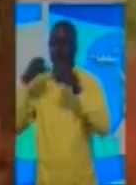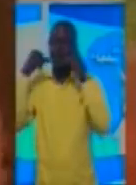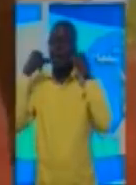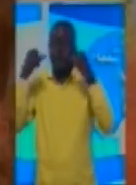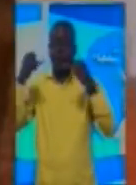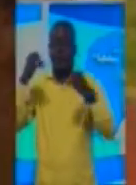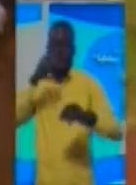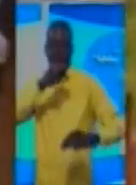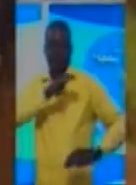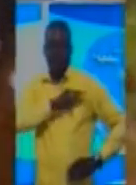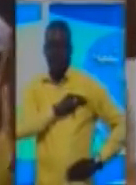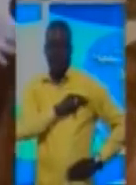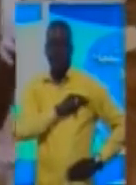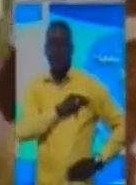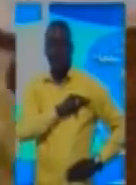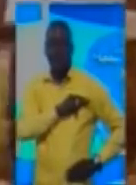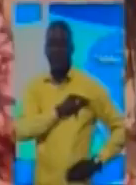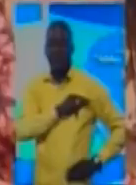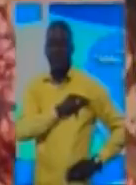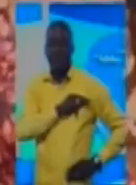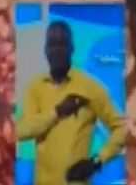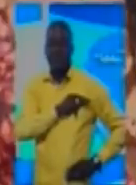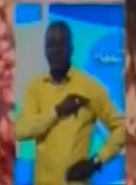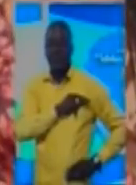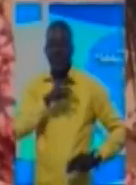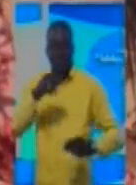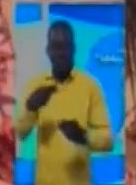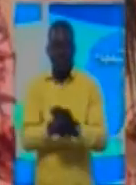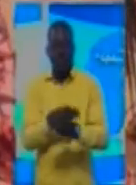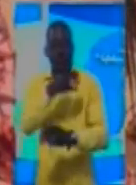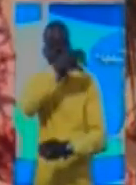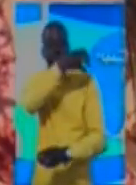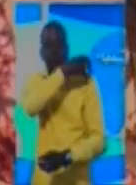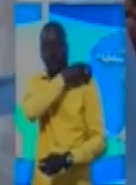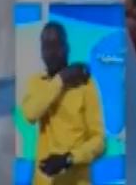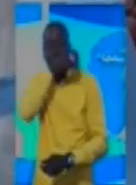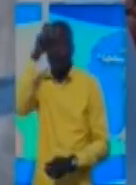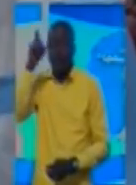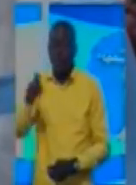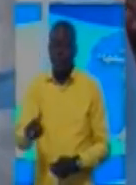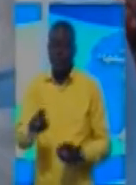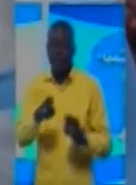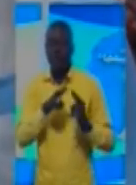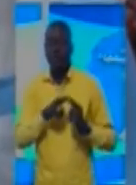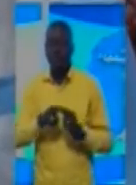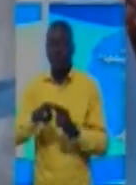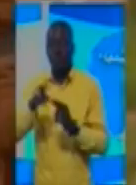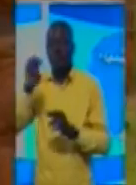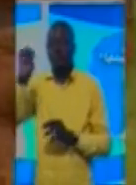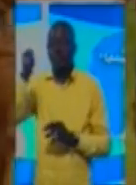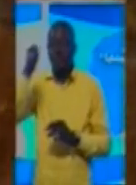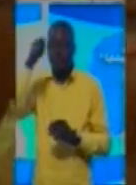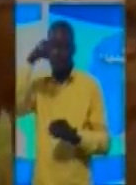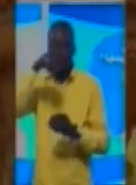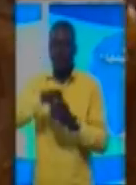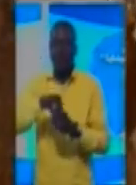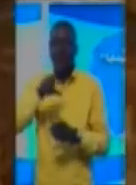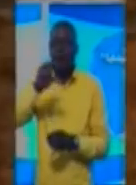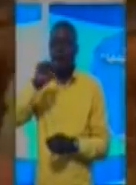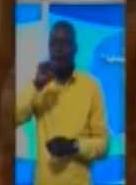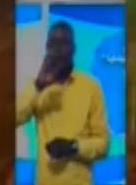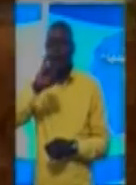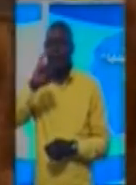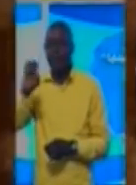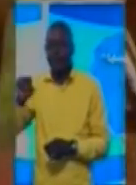militaire au sein du bataillon Badenia 2, le nouveau chef de corps a été commandant d'unité au sein du bataillon Lafitte 1 déployé